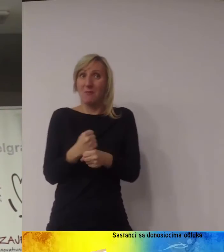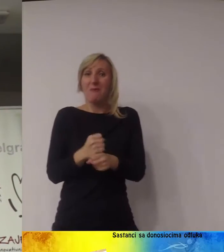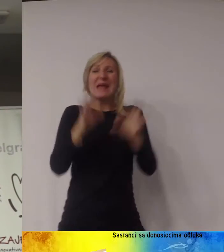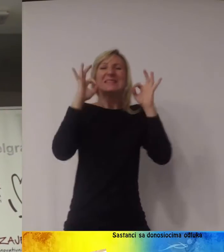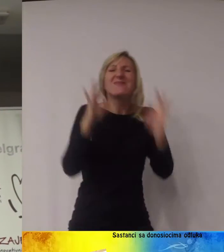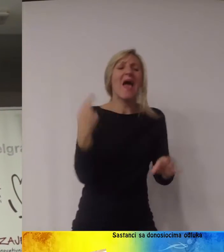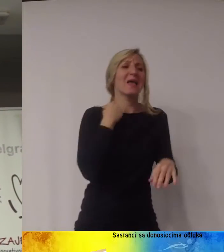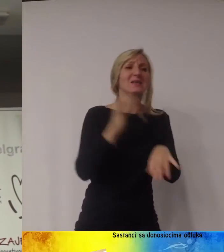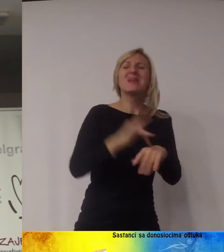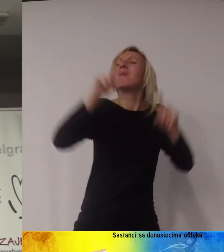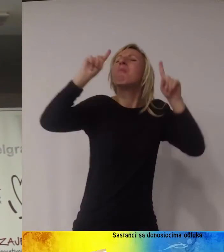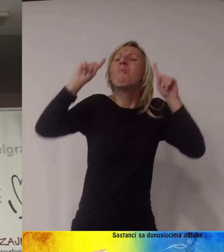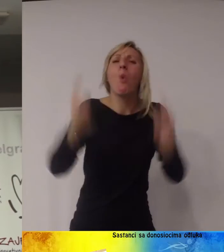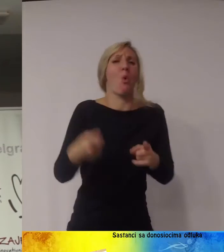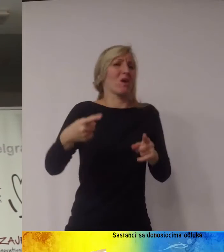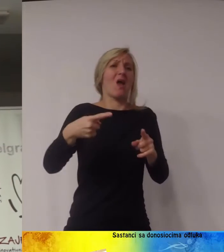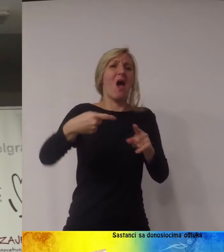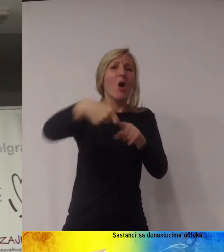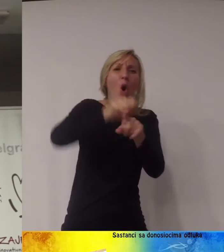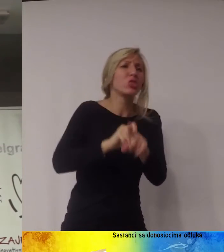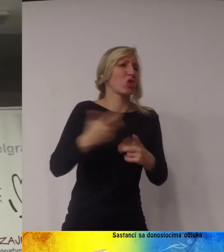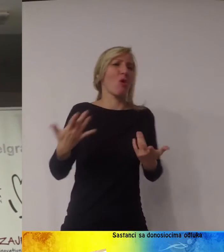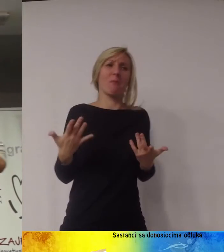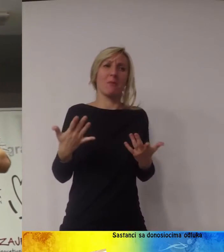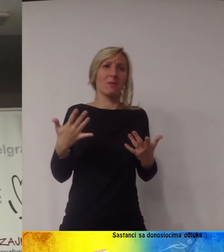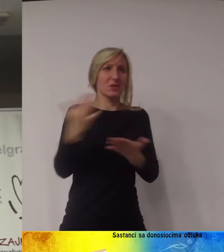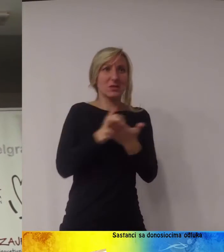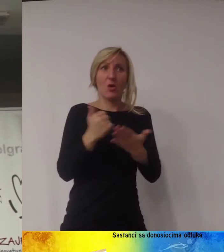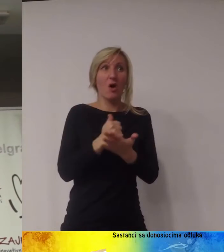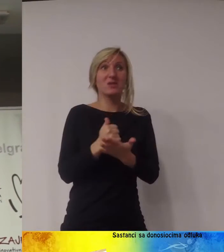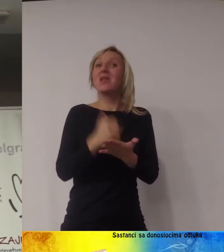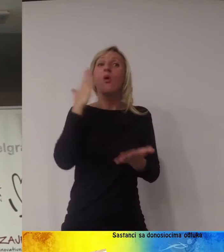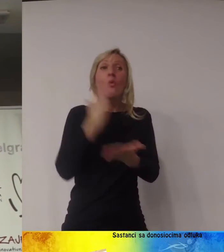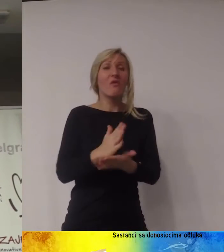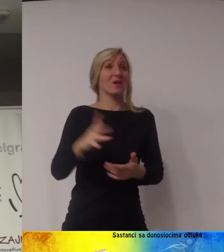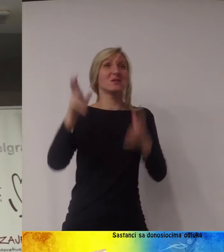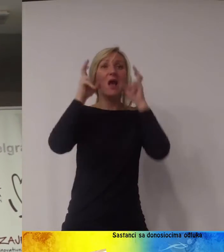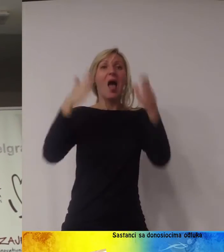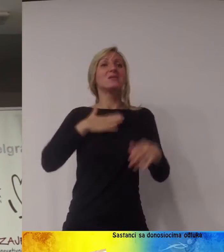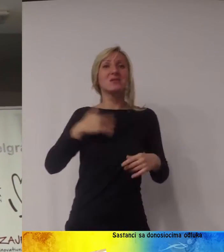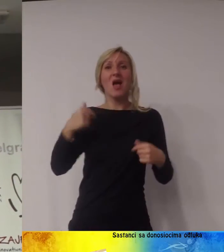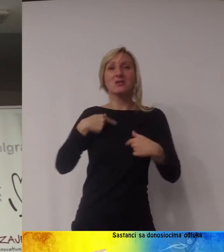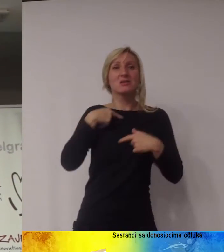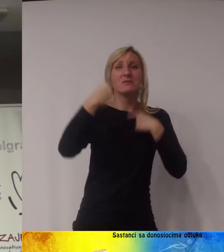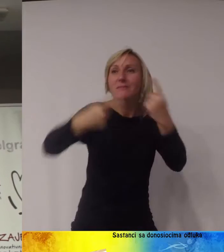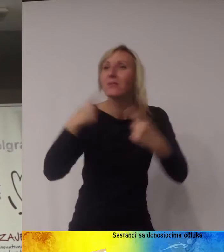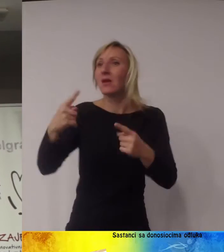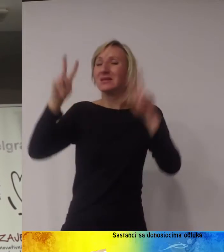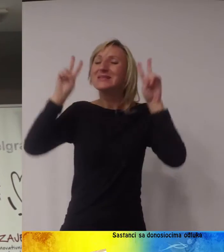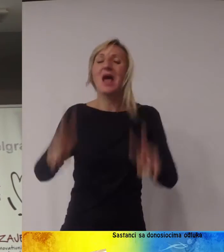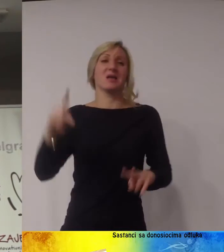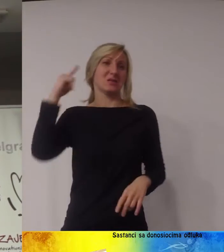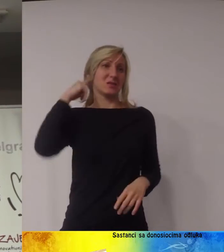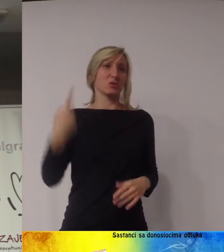seksualnom odnosu obavezno koriste kondom. I negde se naš glas čuje i kod donosioca odluka i zaista se